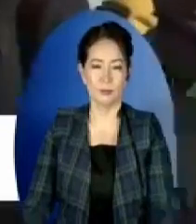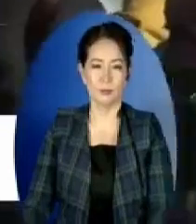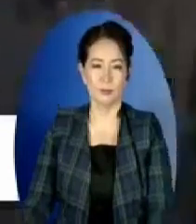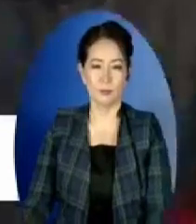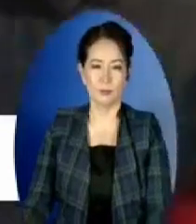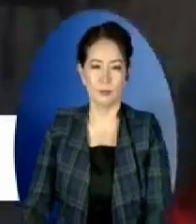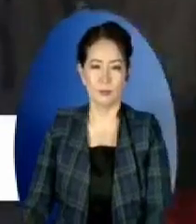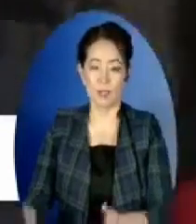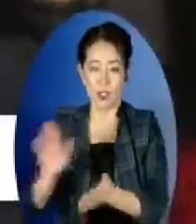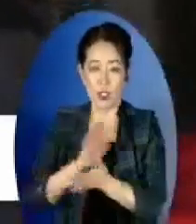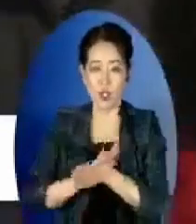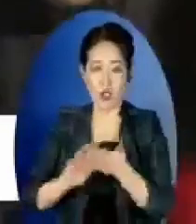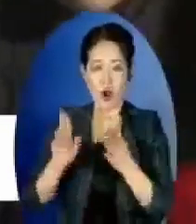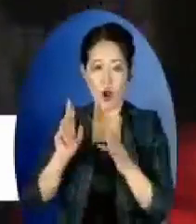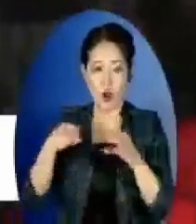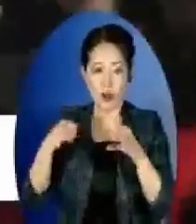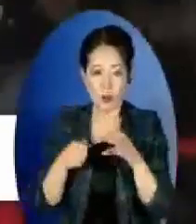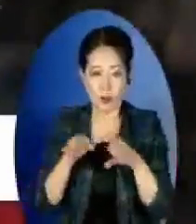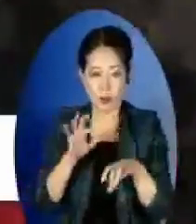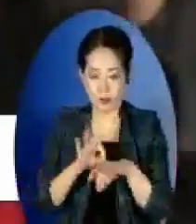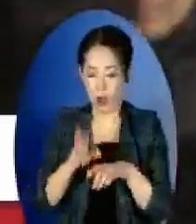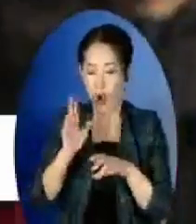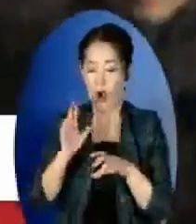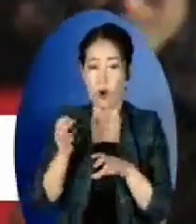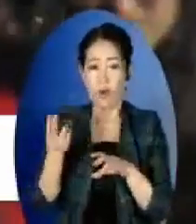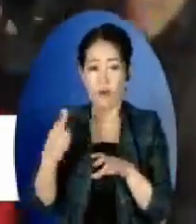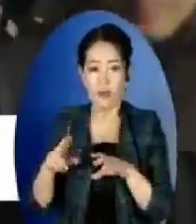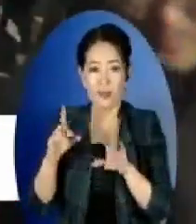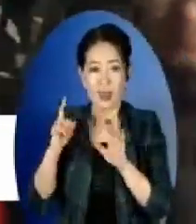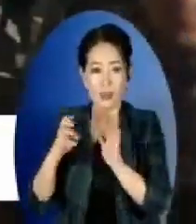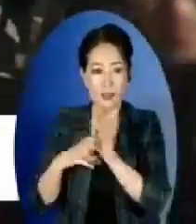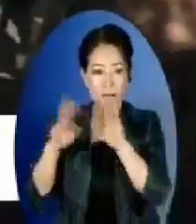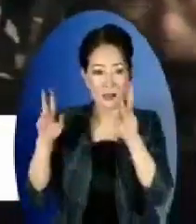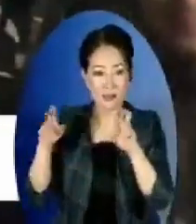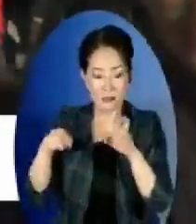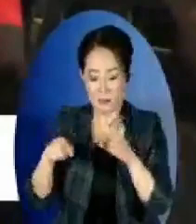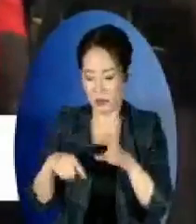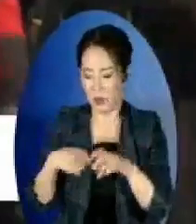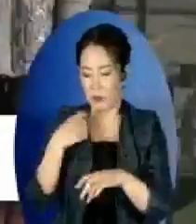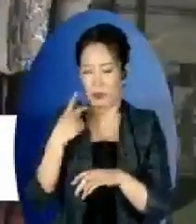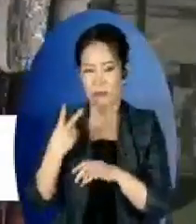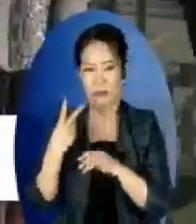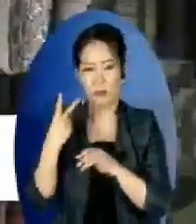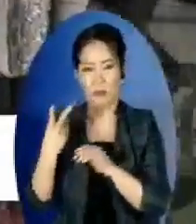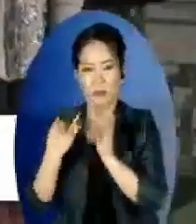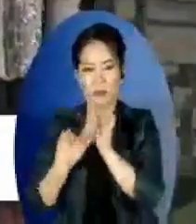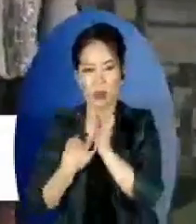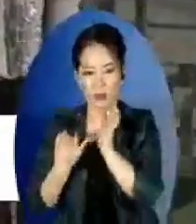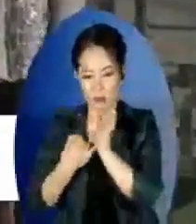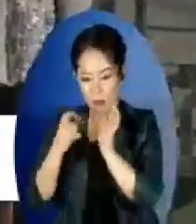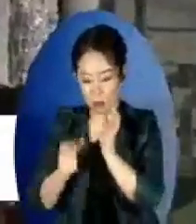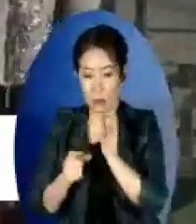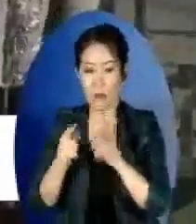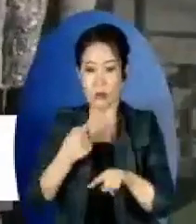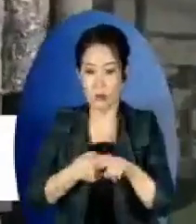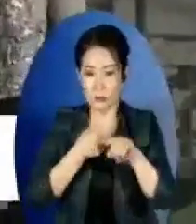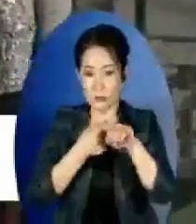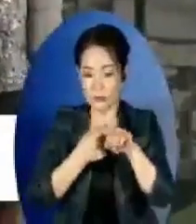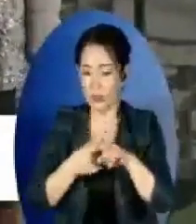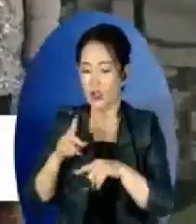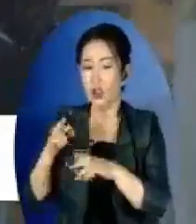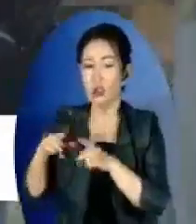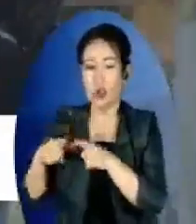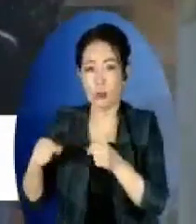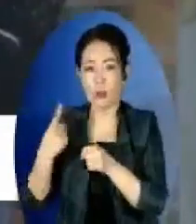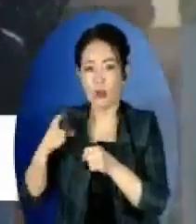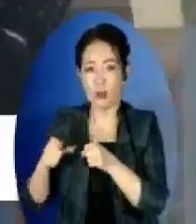байна. Шинэ коронавирус буюу COVID-19-ийн 2276 тохиолдол нэмэгдсэн. Мөн Японы улсад 1 хүн нас барсан, Хятадаас өөр